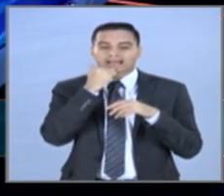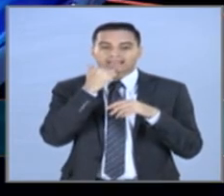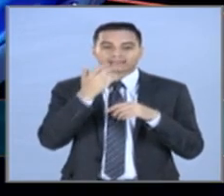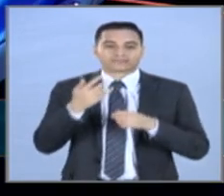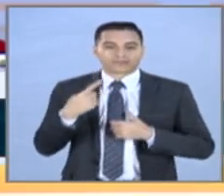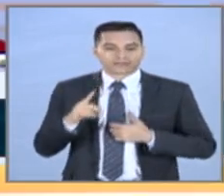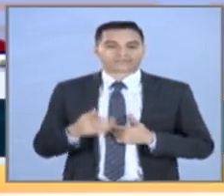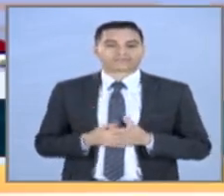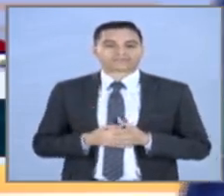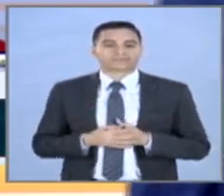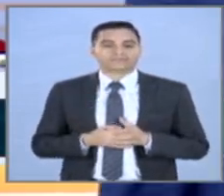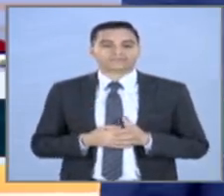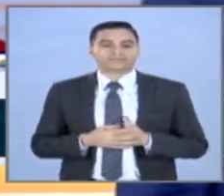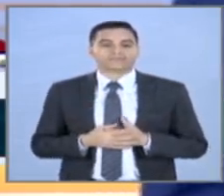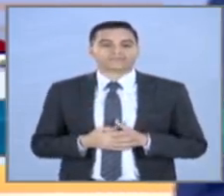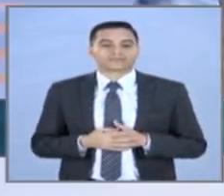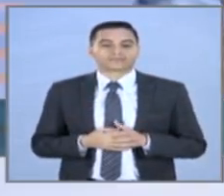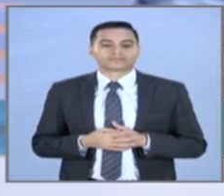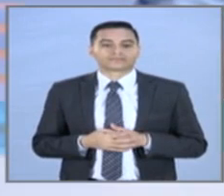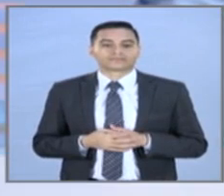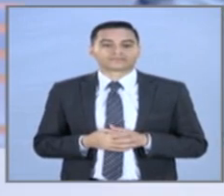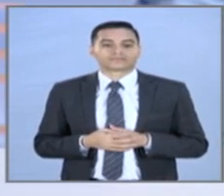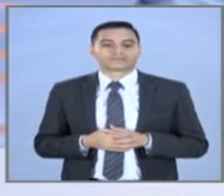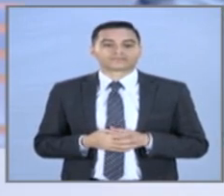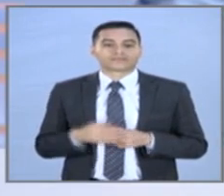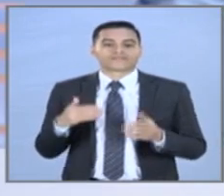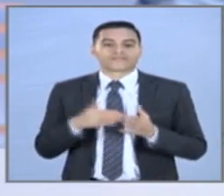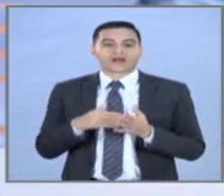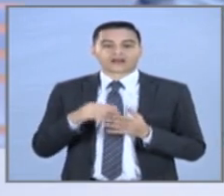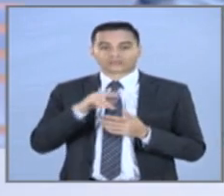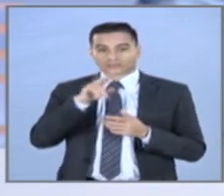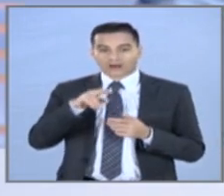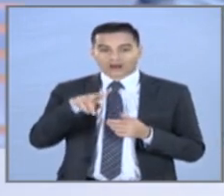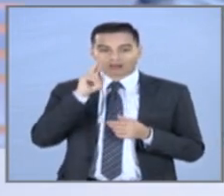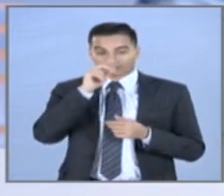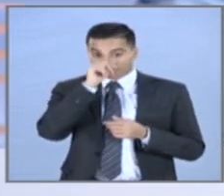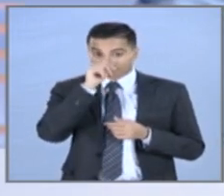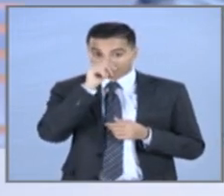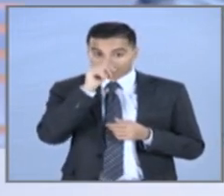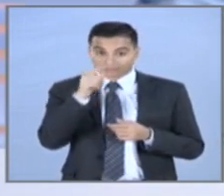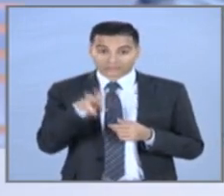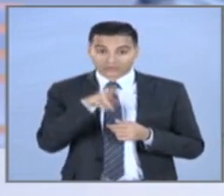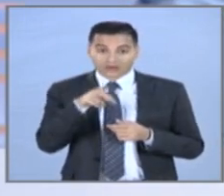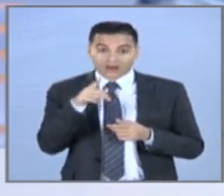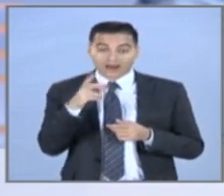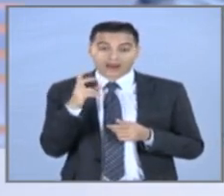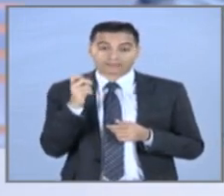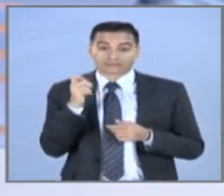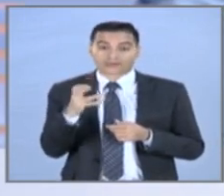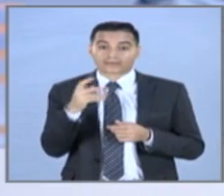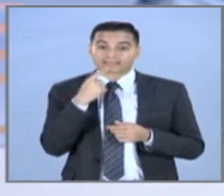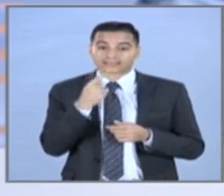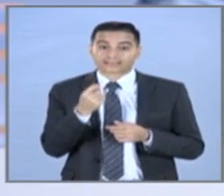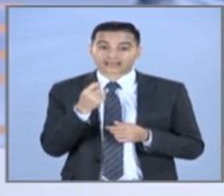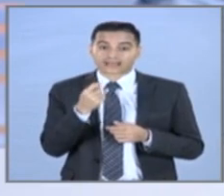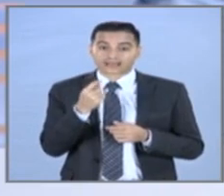2022؟ صح. برافو عليك، خطفت الأخرانية دي. يا ترى الأخرانية دي كانت جوه الـ 45 ثانية ولا